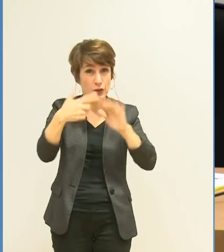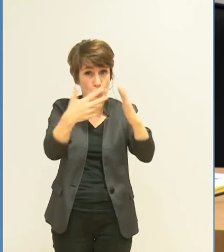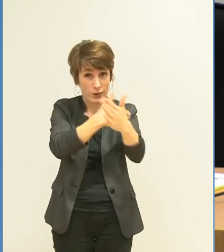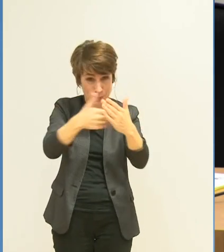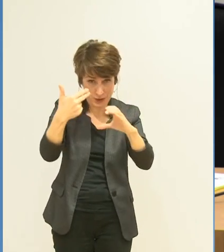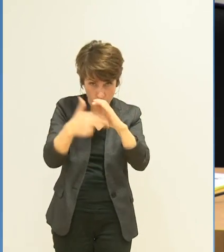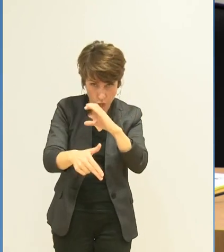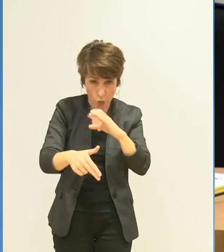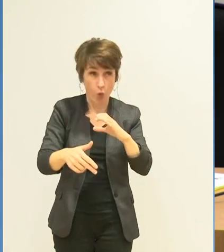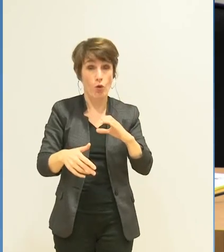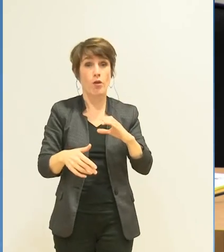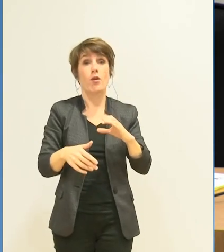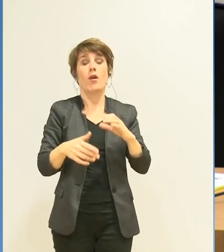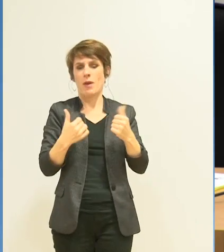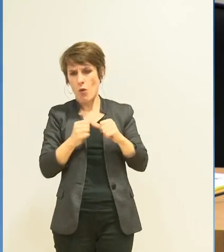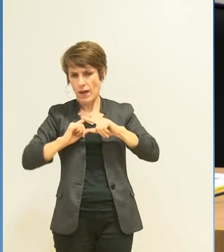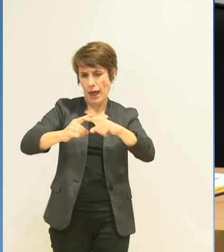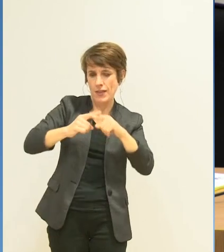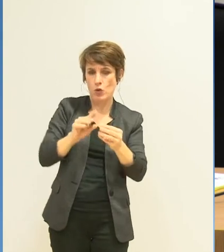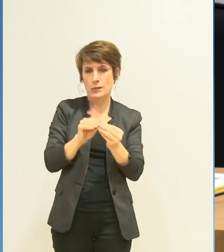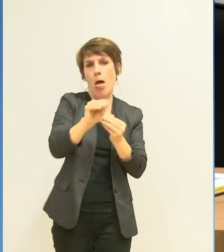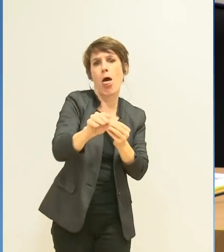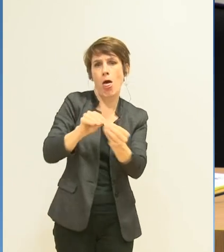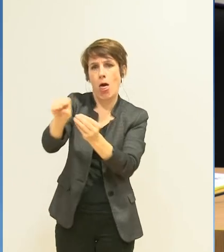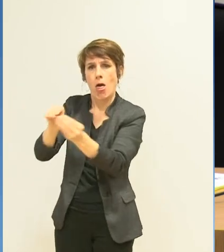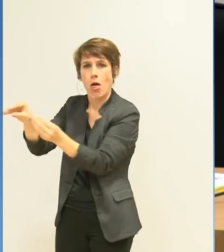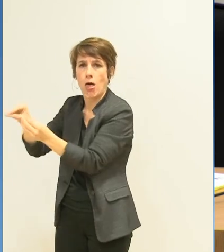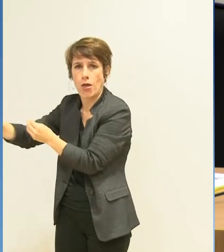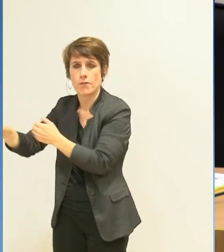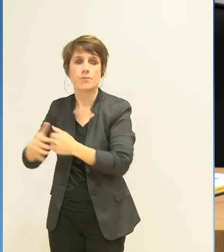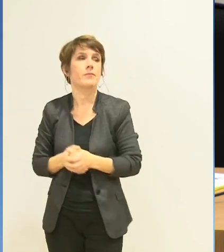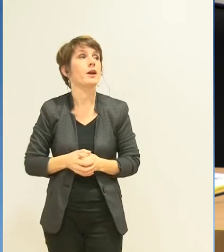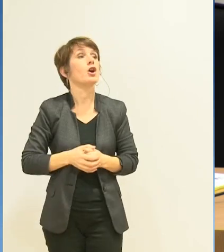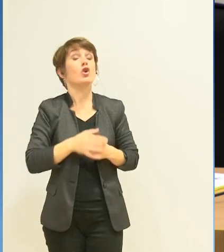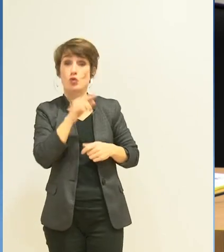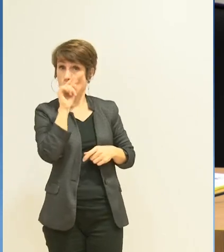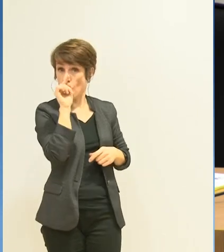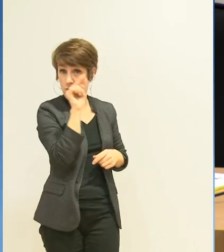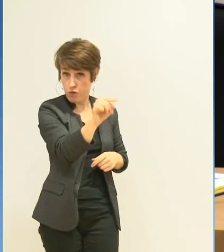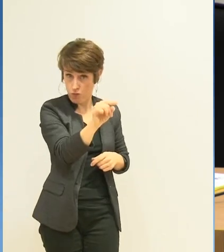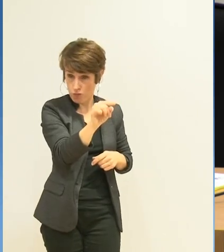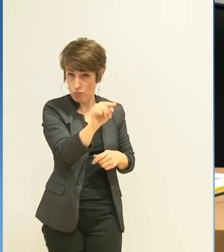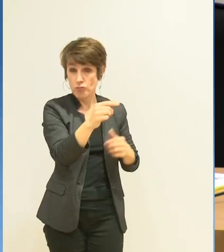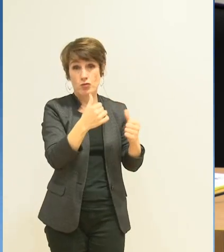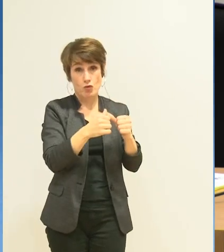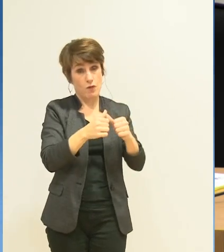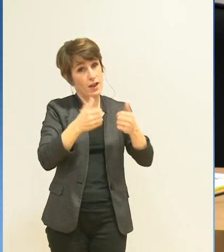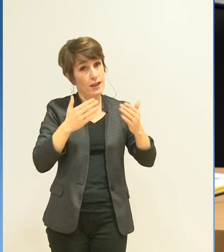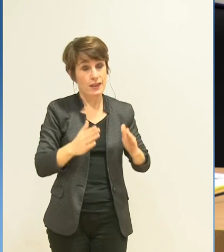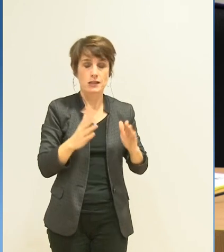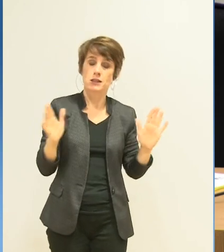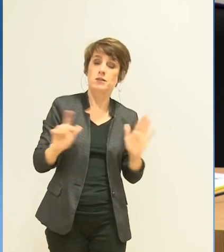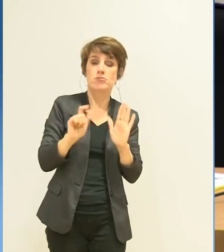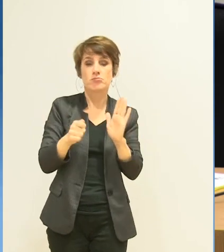plus de 5% de l'encours de dette selon leurs donateurs c'est à dire vous ces opérations ont été notamment réalisée